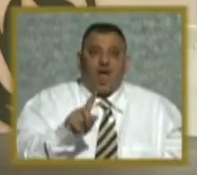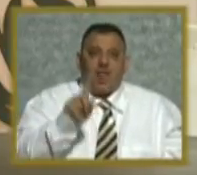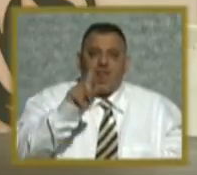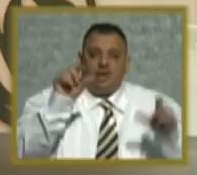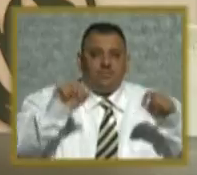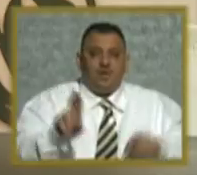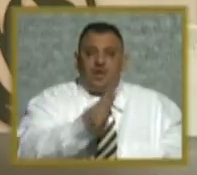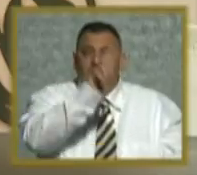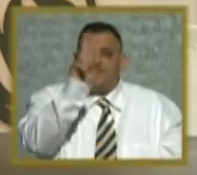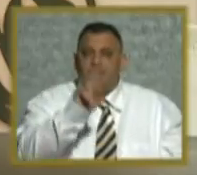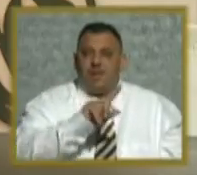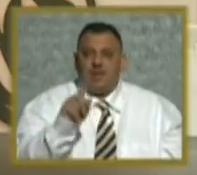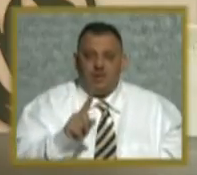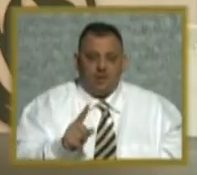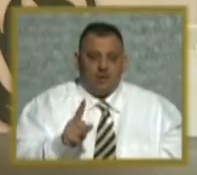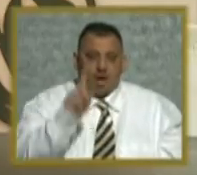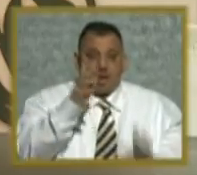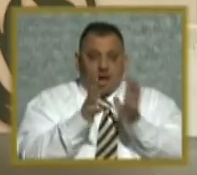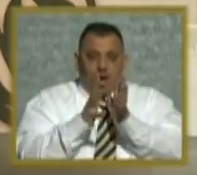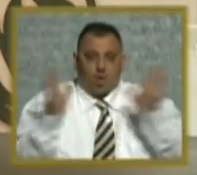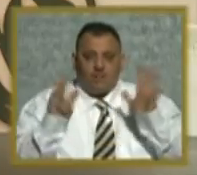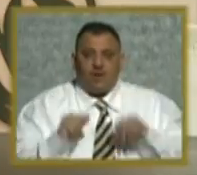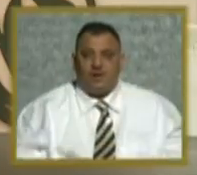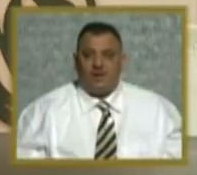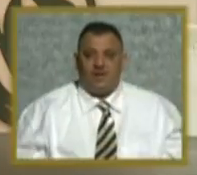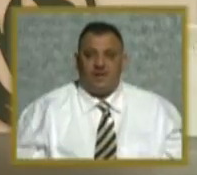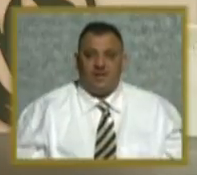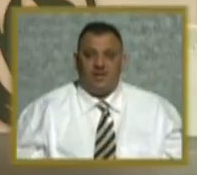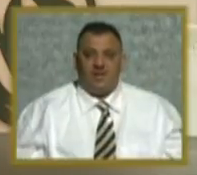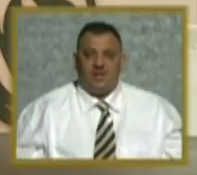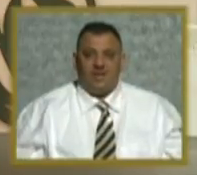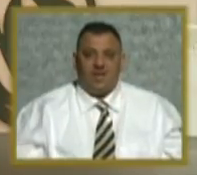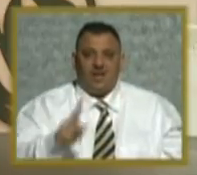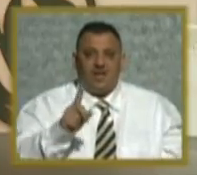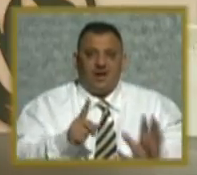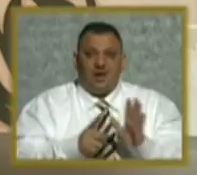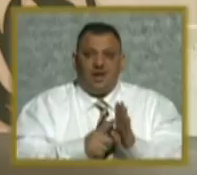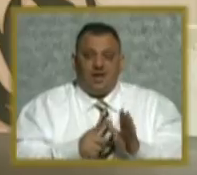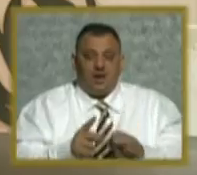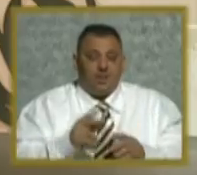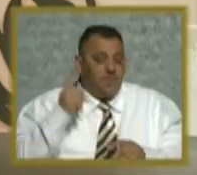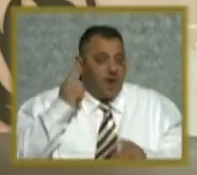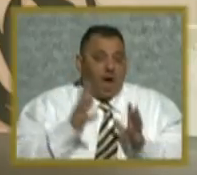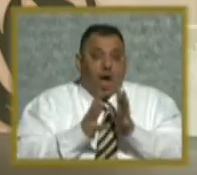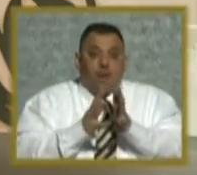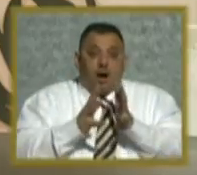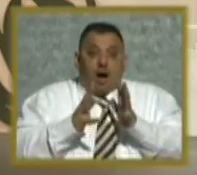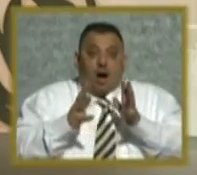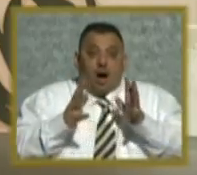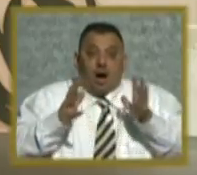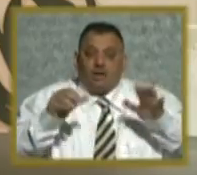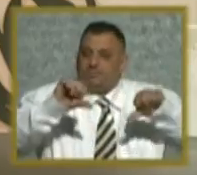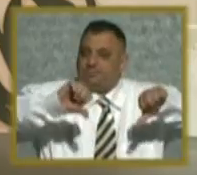استفهام، لا يقول الله أكبر هكذا. وبعض المؤذنين يقول أكبر، وهذا